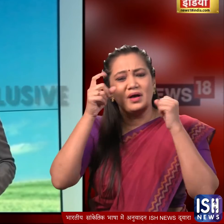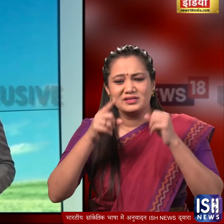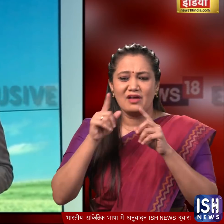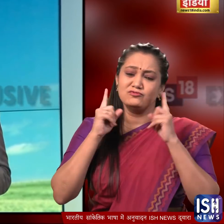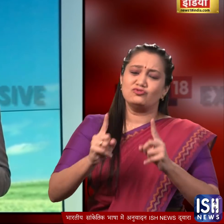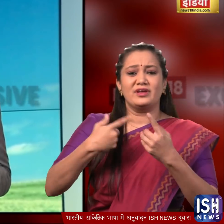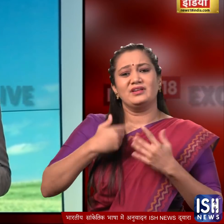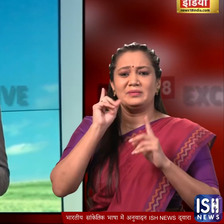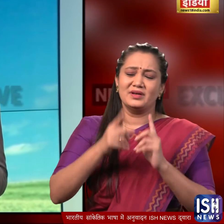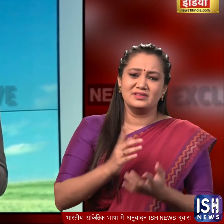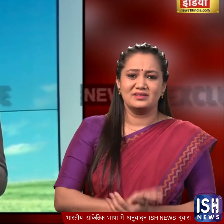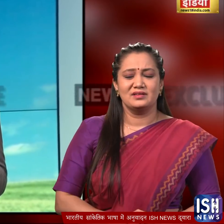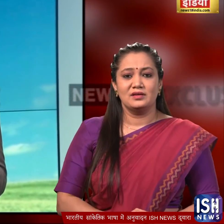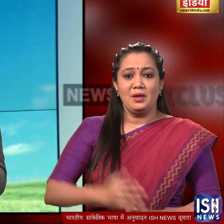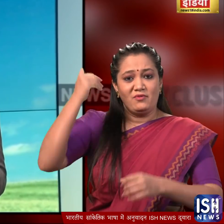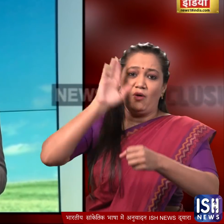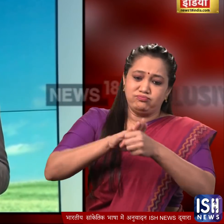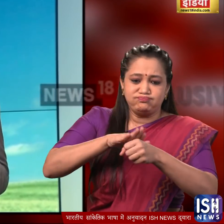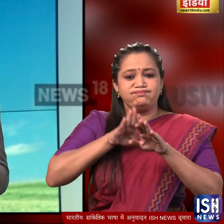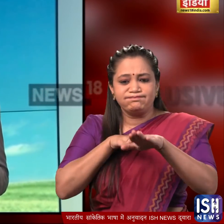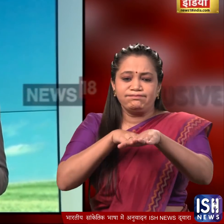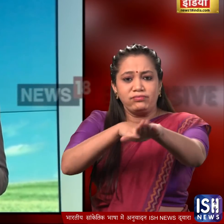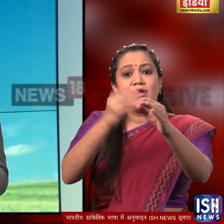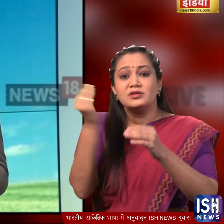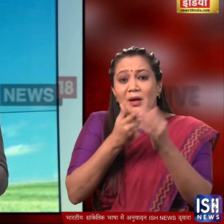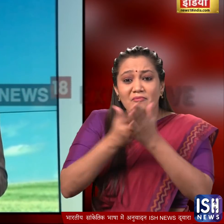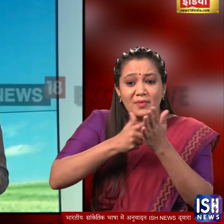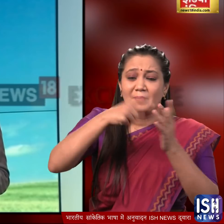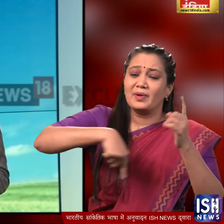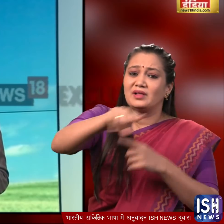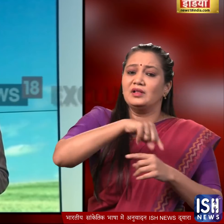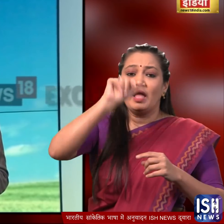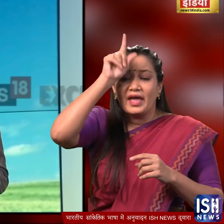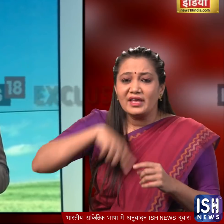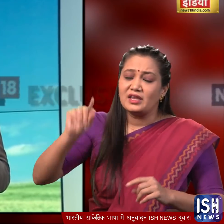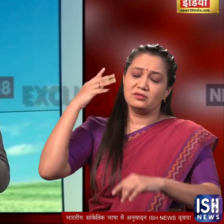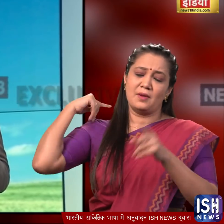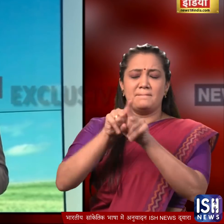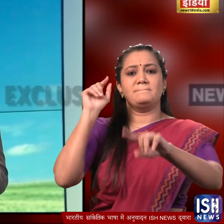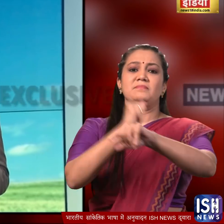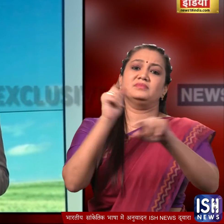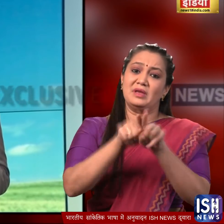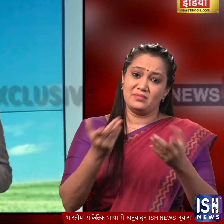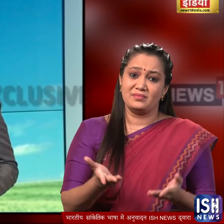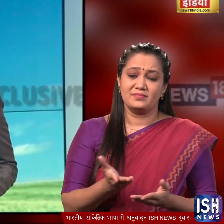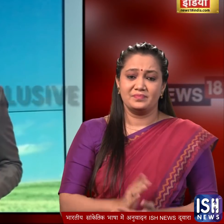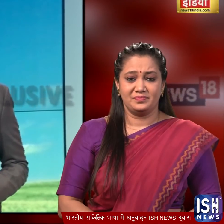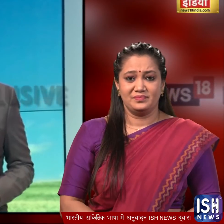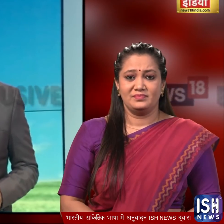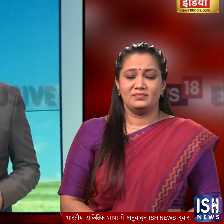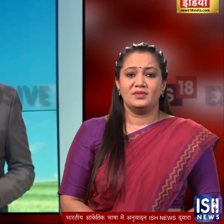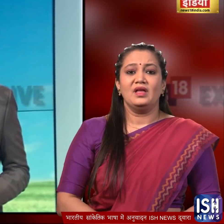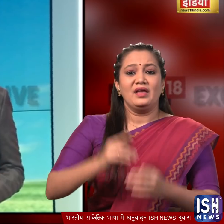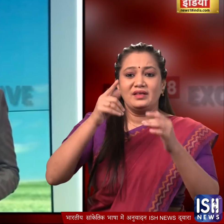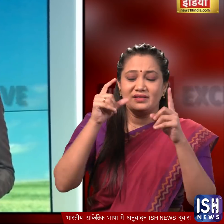ही पड़ता है। गणतंत्र दिवस पर ट्रैक्टर परेड के नाम पर कुछ किसानों ने जो कुछ किया वो देश के साथ विश्वासघात ही था। दिल्ली पुलिस